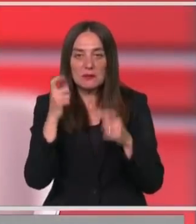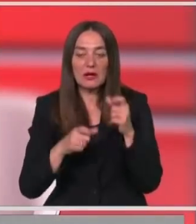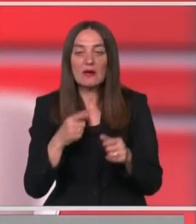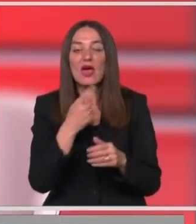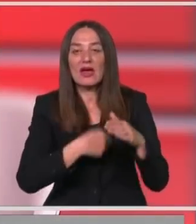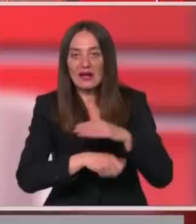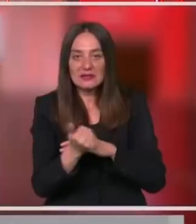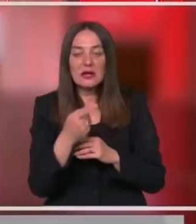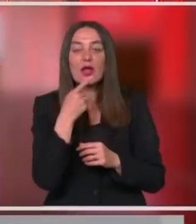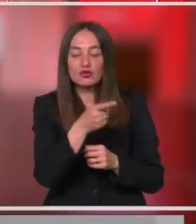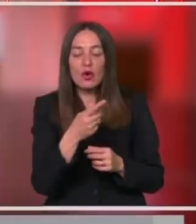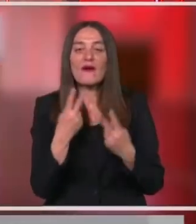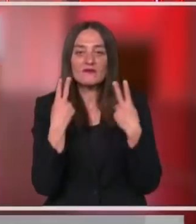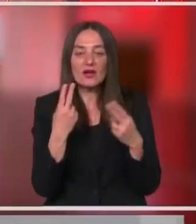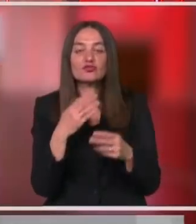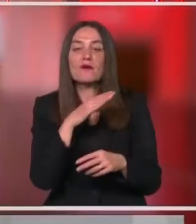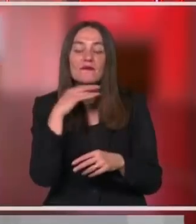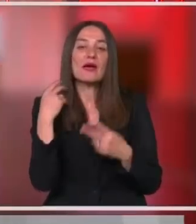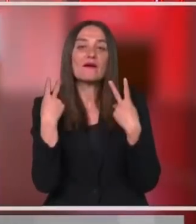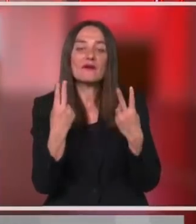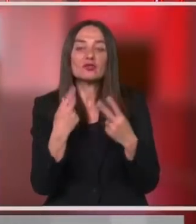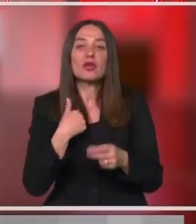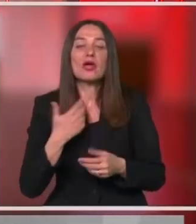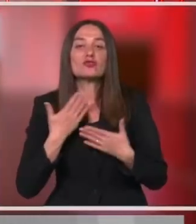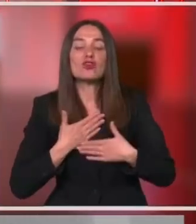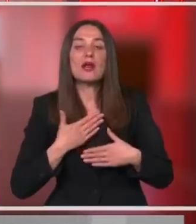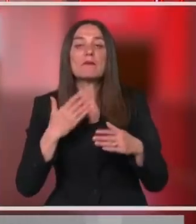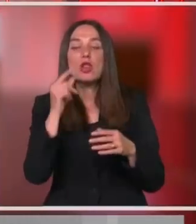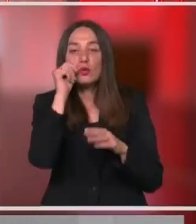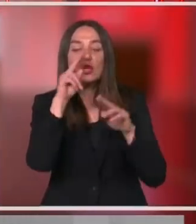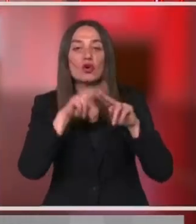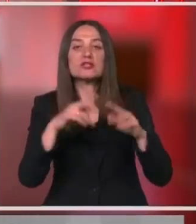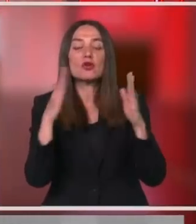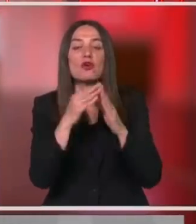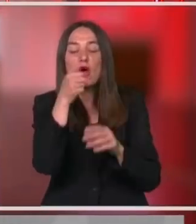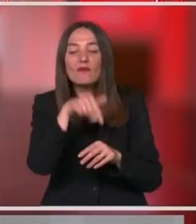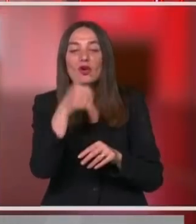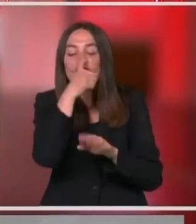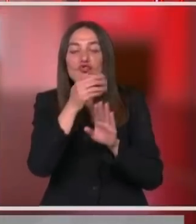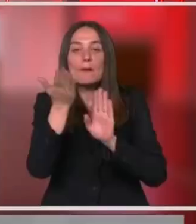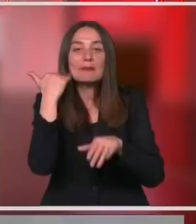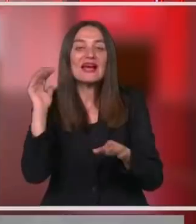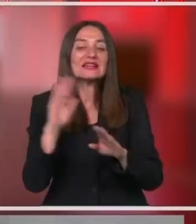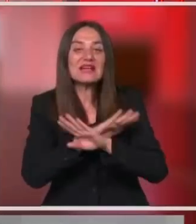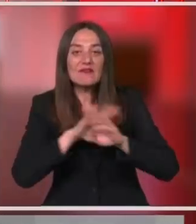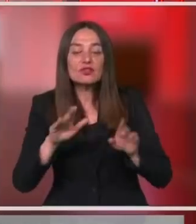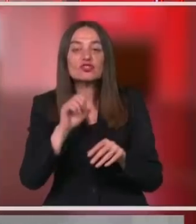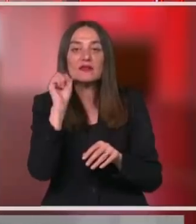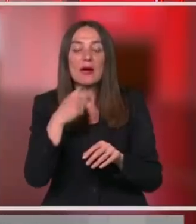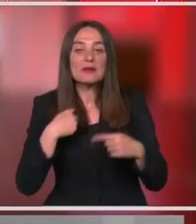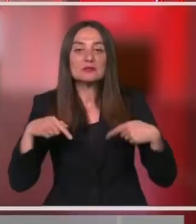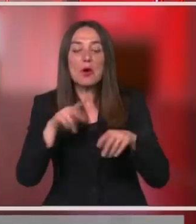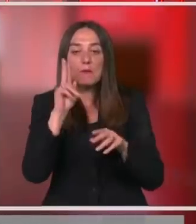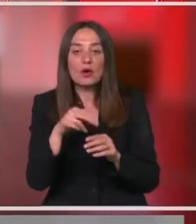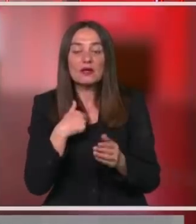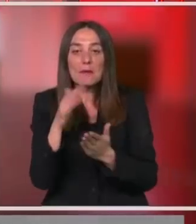li izlazite? To je Jovana veoma važno. Jako je važno da ljudi ostanu kod kuće i da se ovo što pre završi da bismo mogli da restartujemo našu